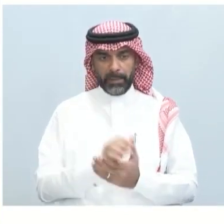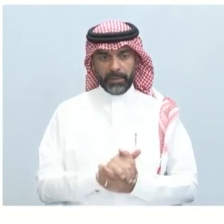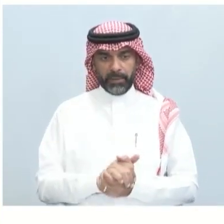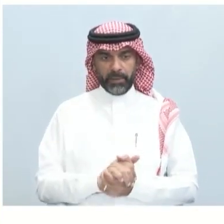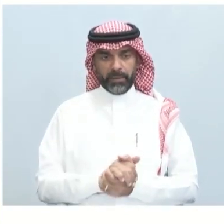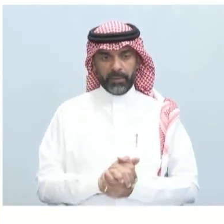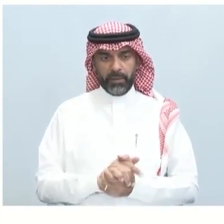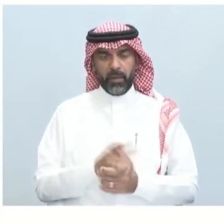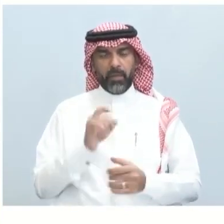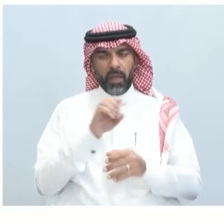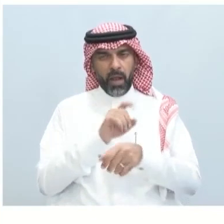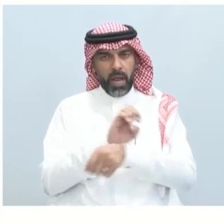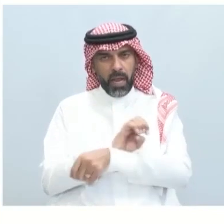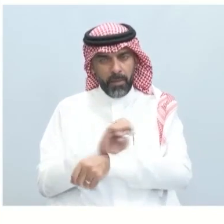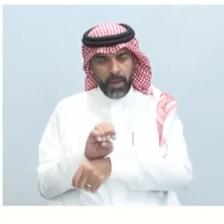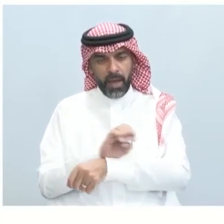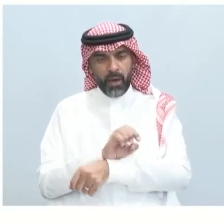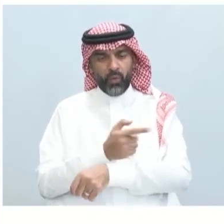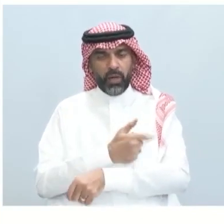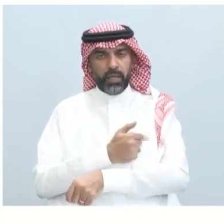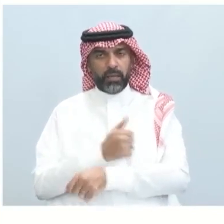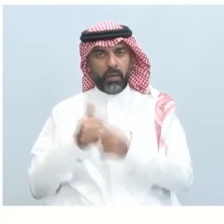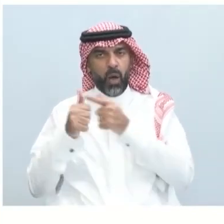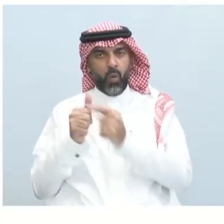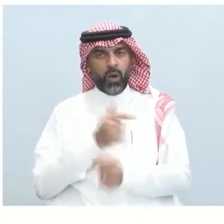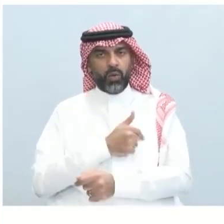مثل الإيميل أدرس والفيرست نيم واللاست نيم.